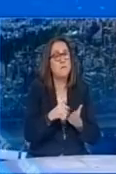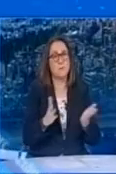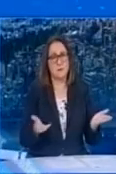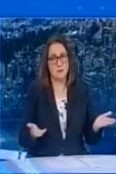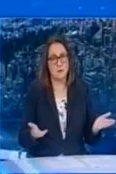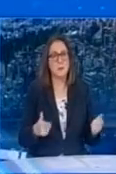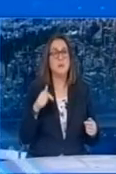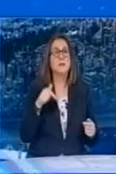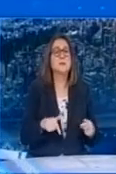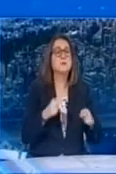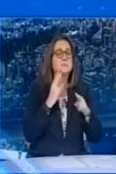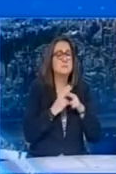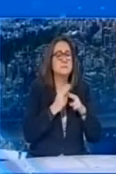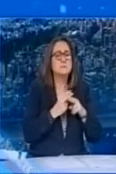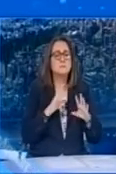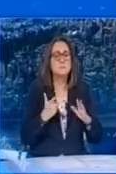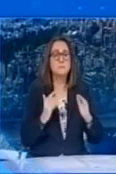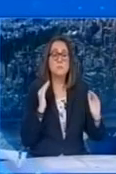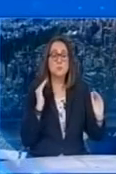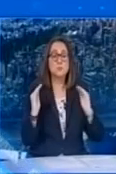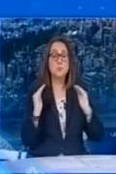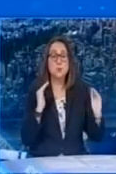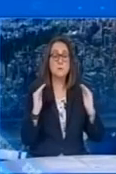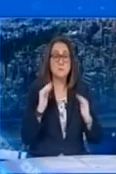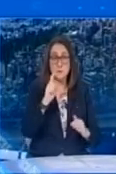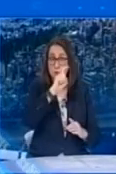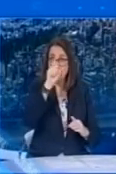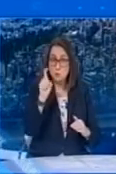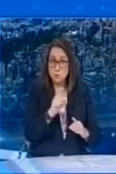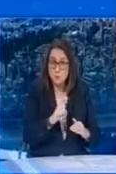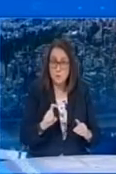είναι η προστασία της ζωής, των ανθρώπων μας, των οικογενειών μας.